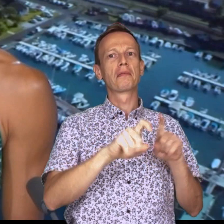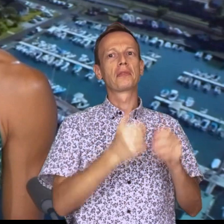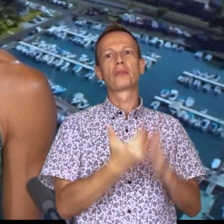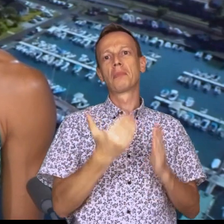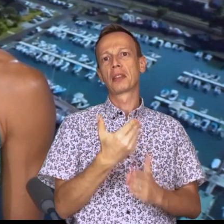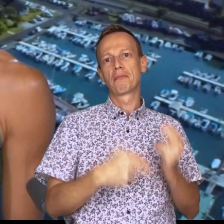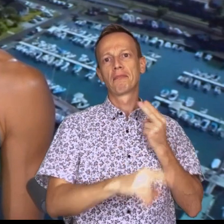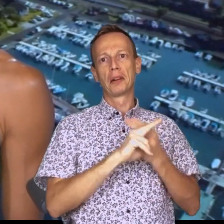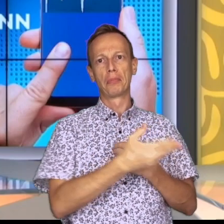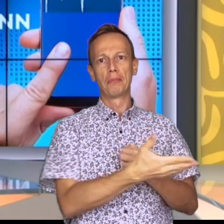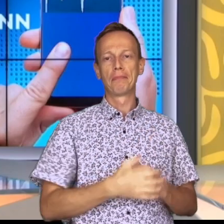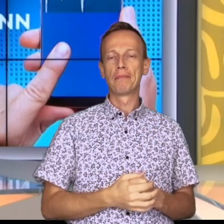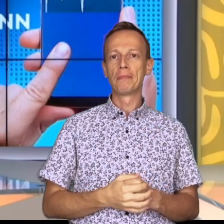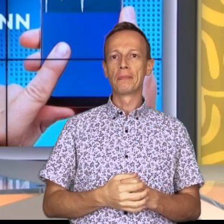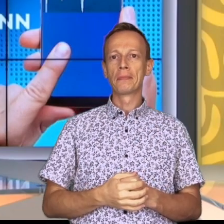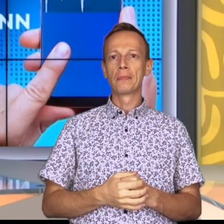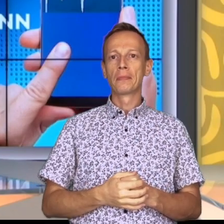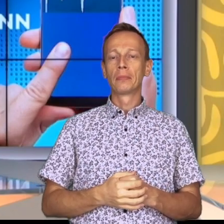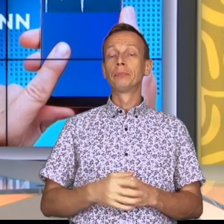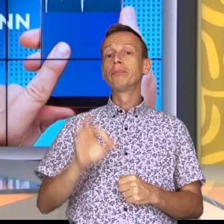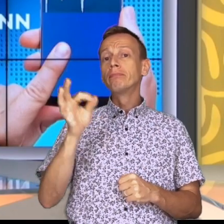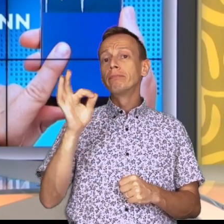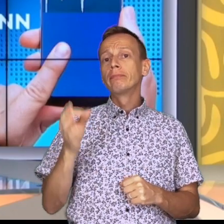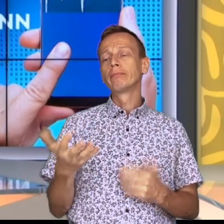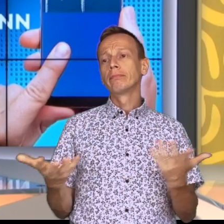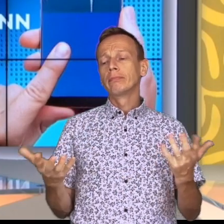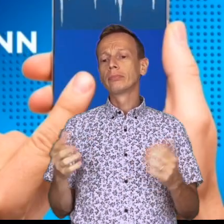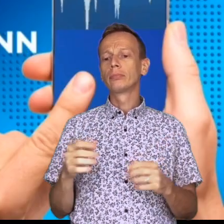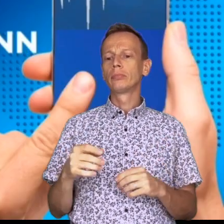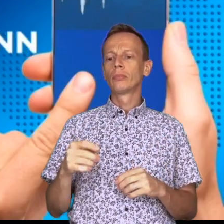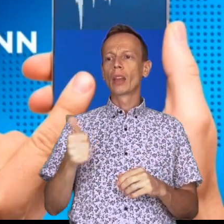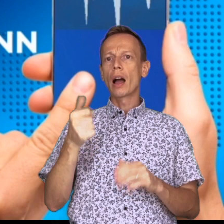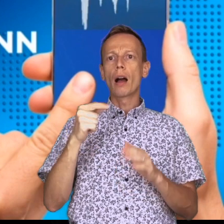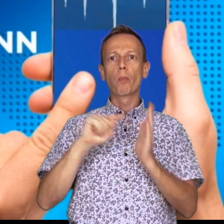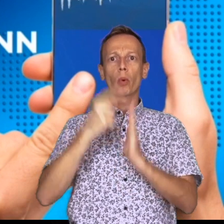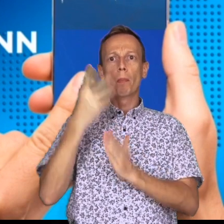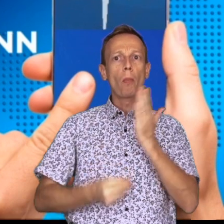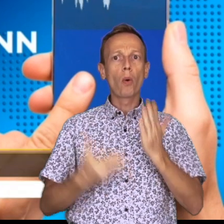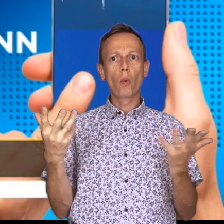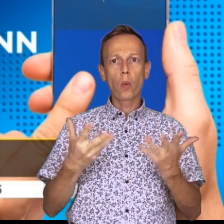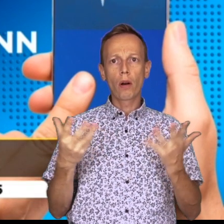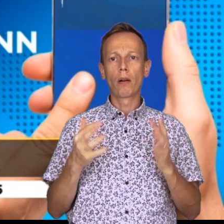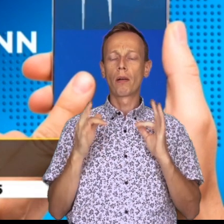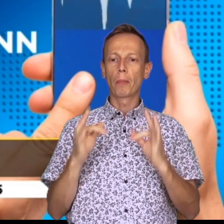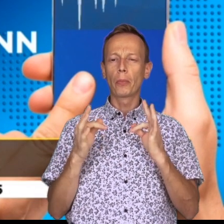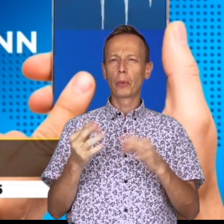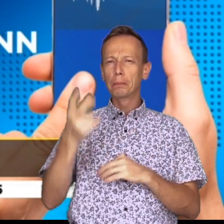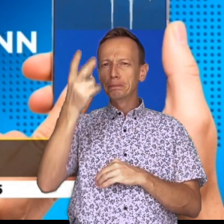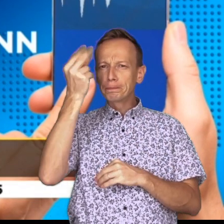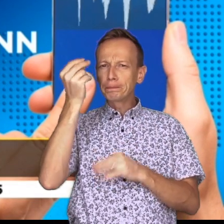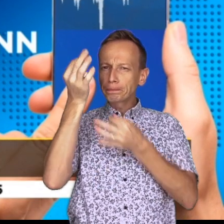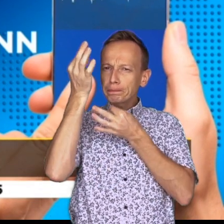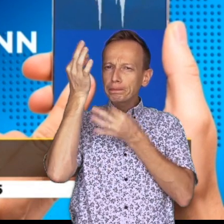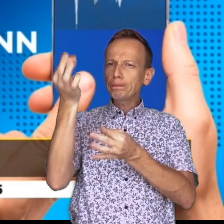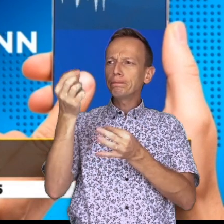Il répond à Ibrahim Ahmedazi dans le cadre de l'invité Café Radio. C'est clair que s'il y a quelque chose qui nous manque, c'est